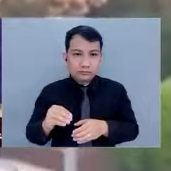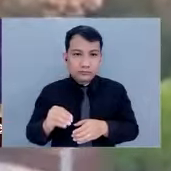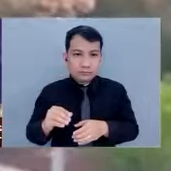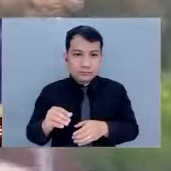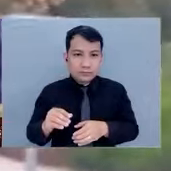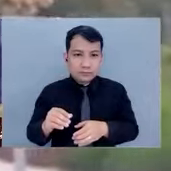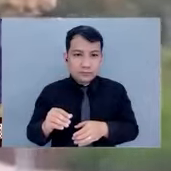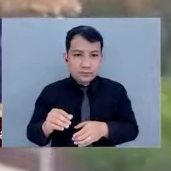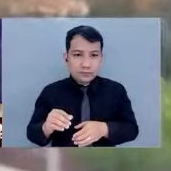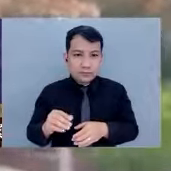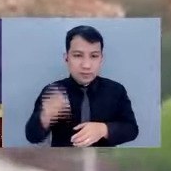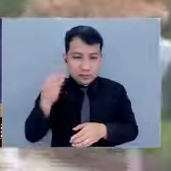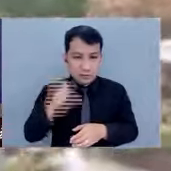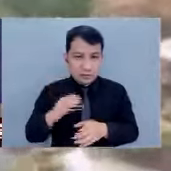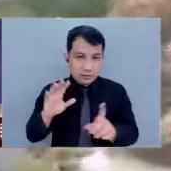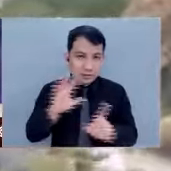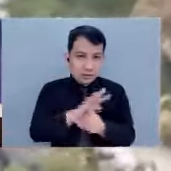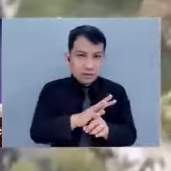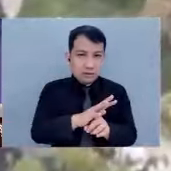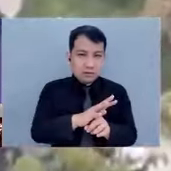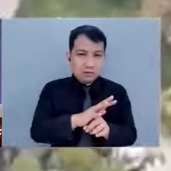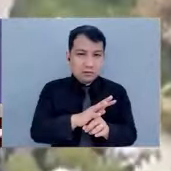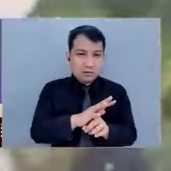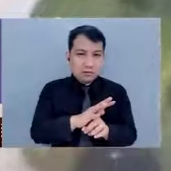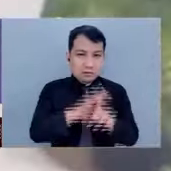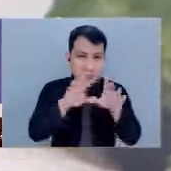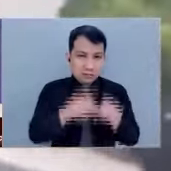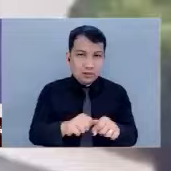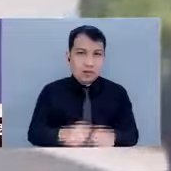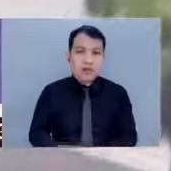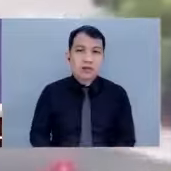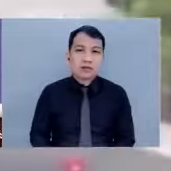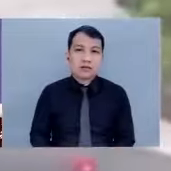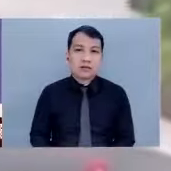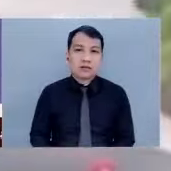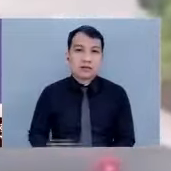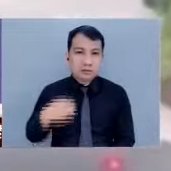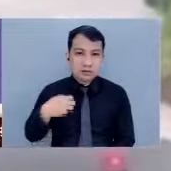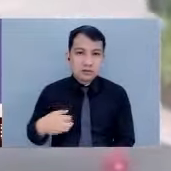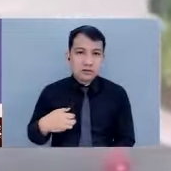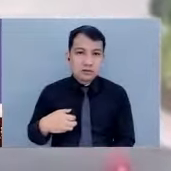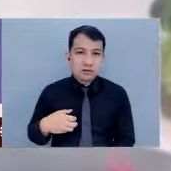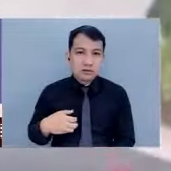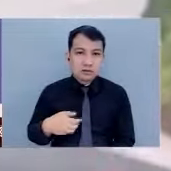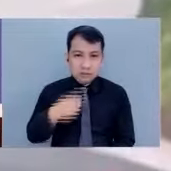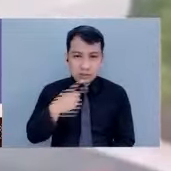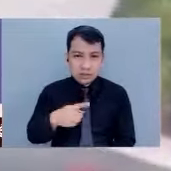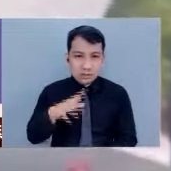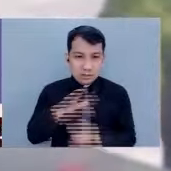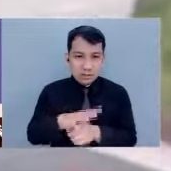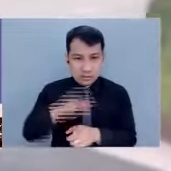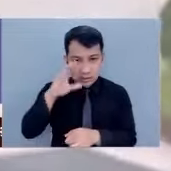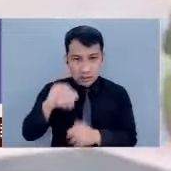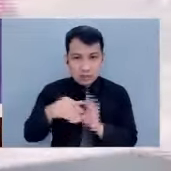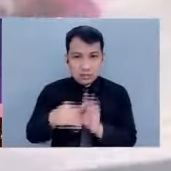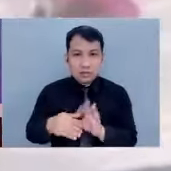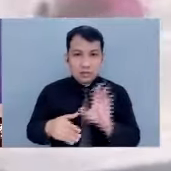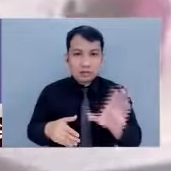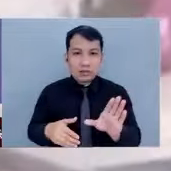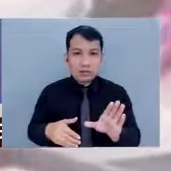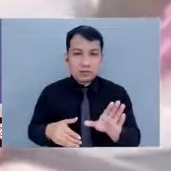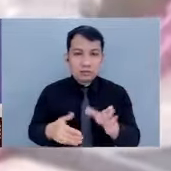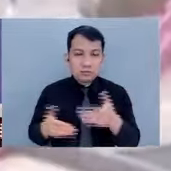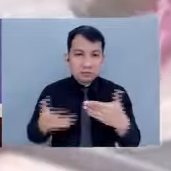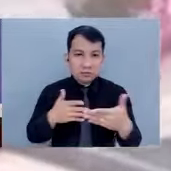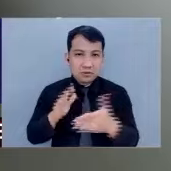suspect. Sinunggaban nila ito at inaresto. Mga pulis na naka-off-duty pala ang mga responding lalaki na nagkataong nasa lugar